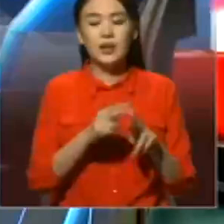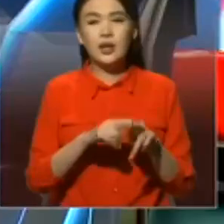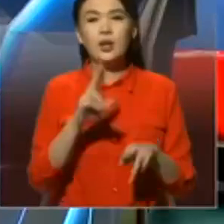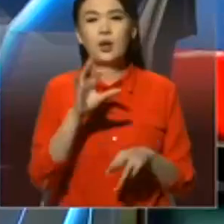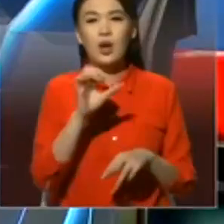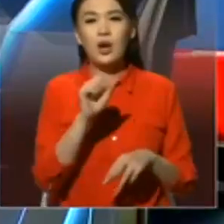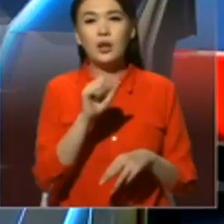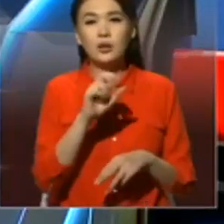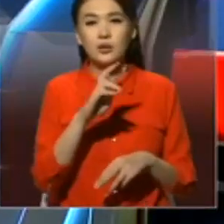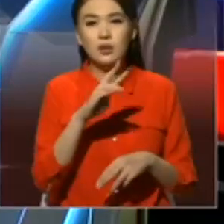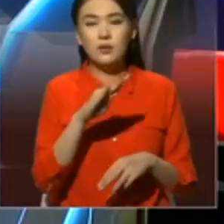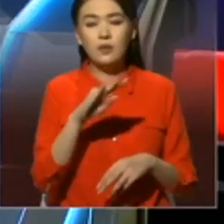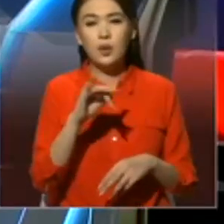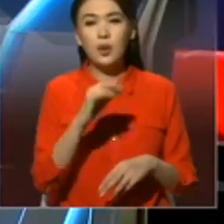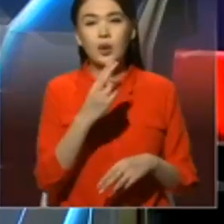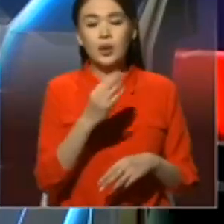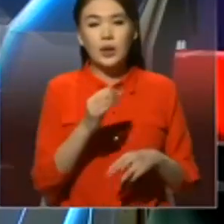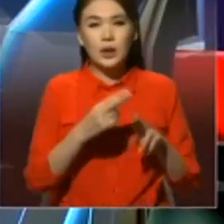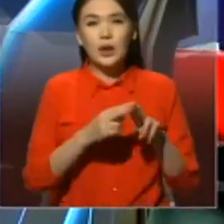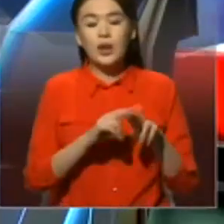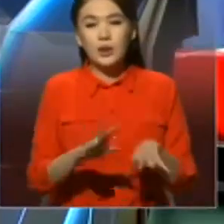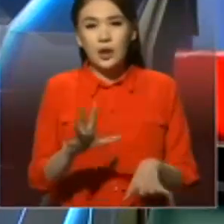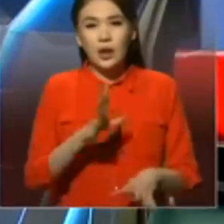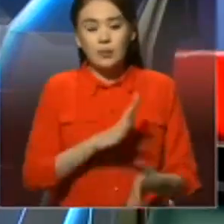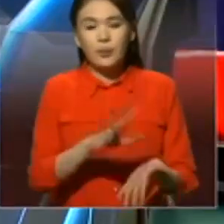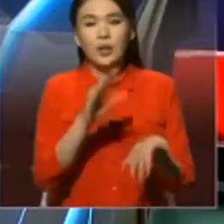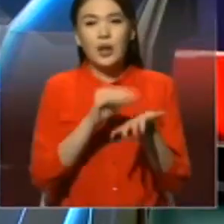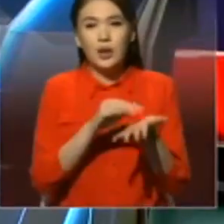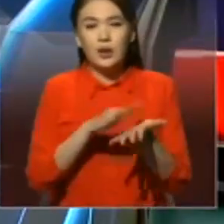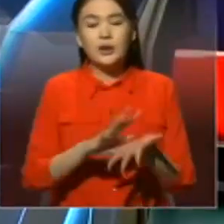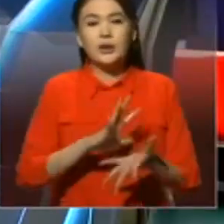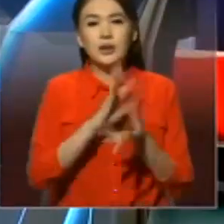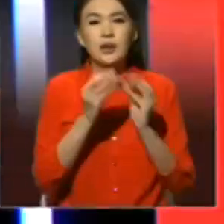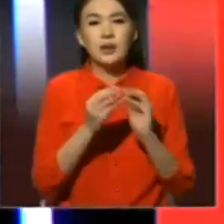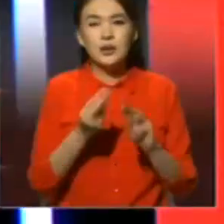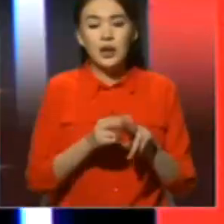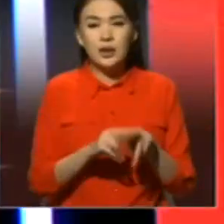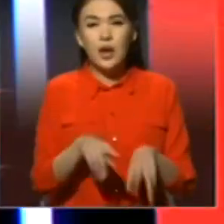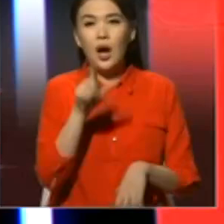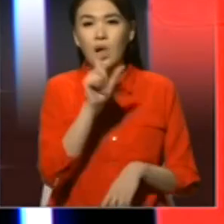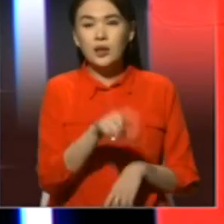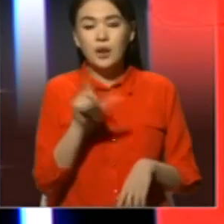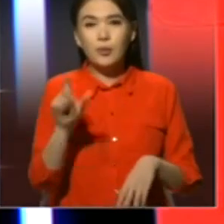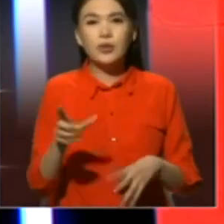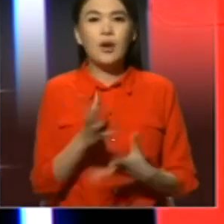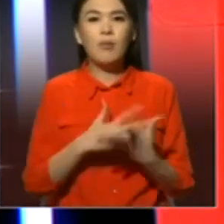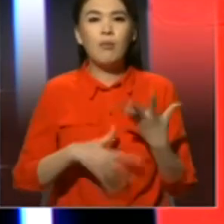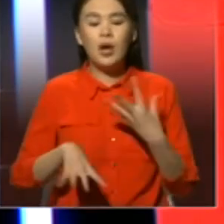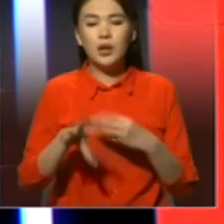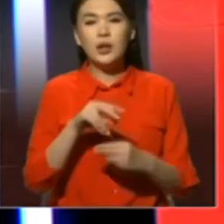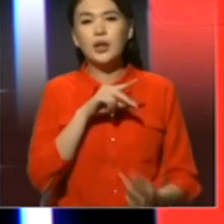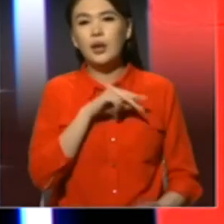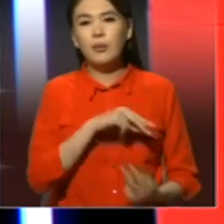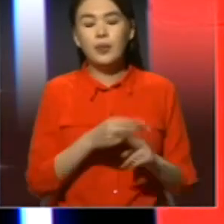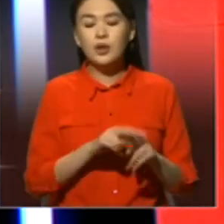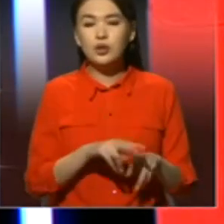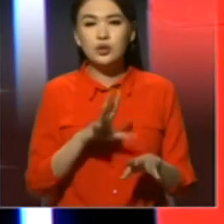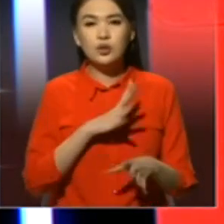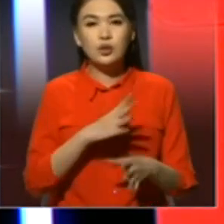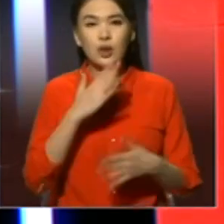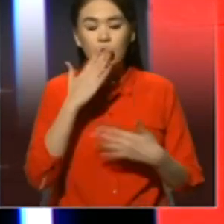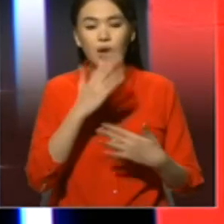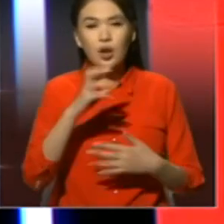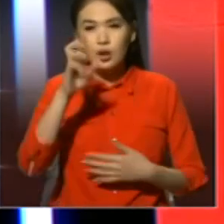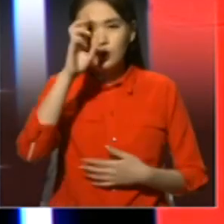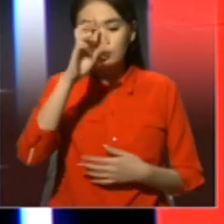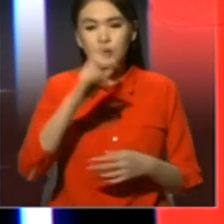Конфуций пәлсапасына сүйенеді. Бұл жердегі негізгі даналық азаматтардың барлығының еңбек сүйгіштігі, үкіметке